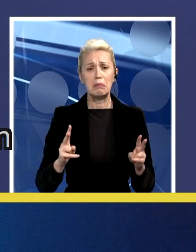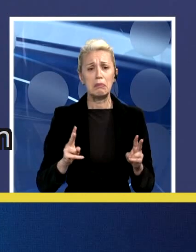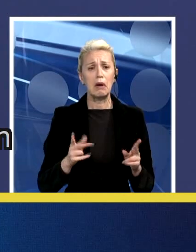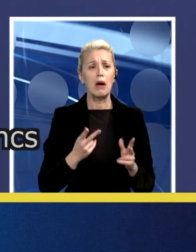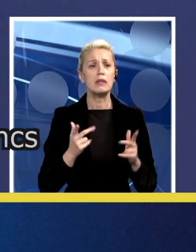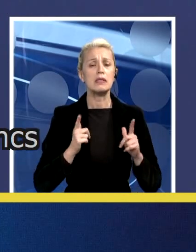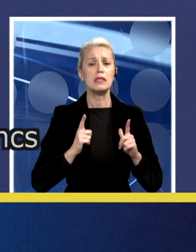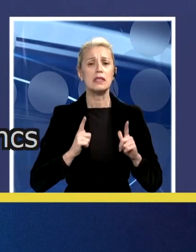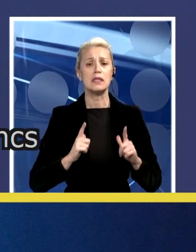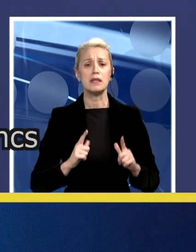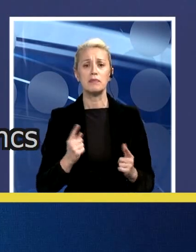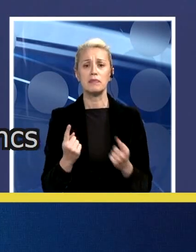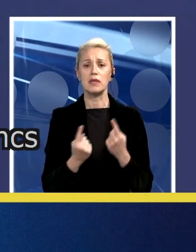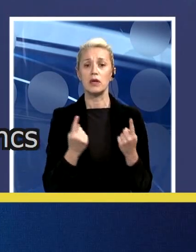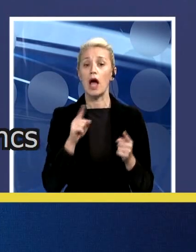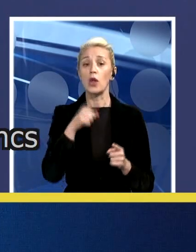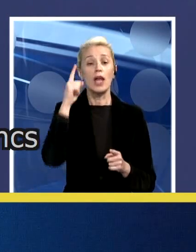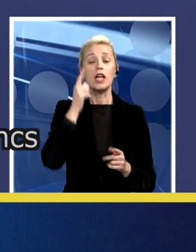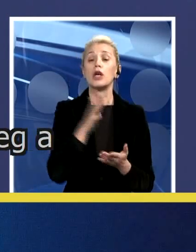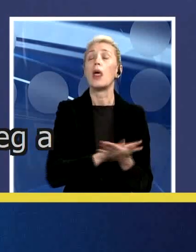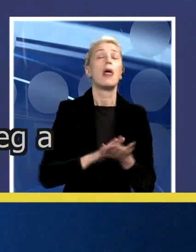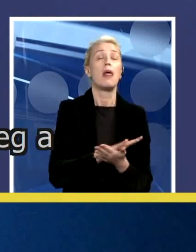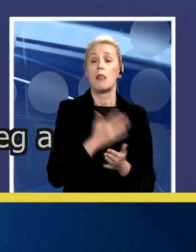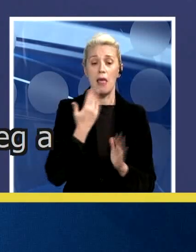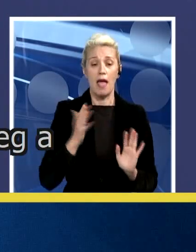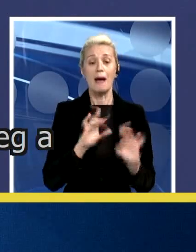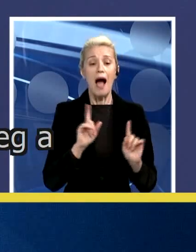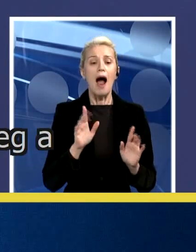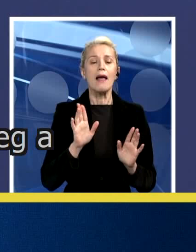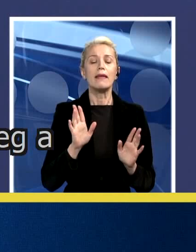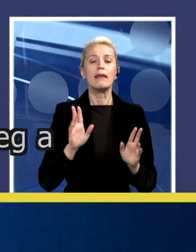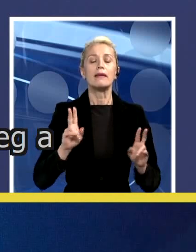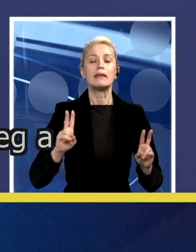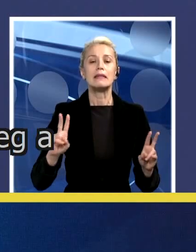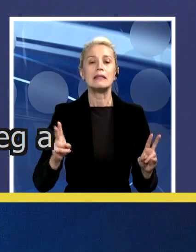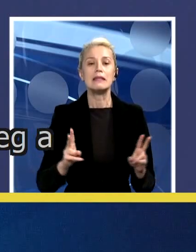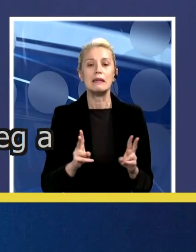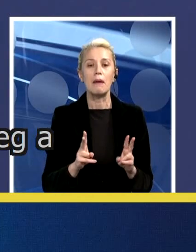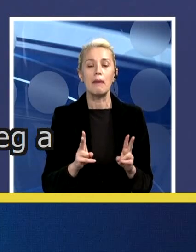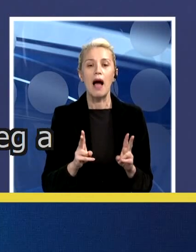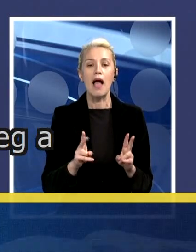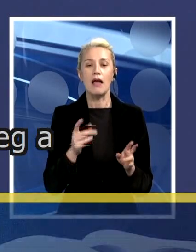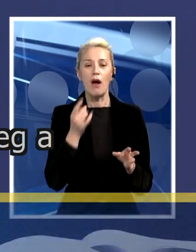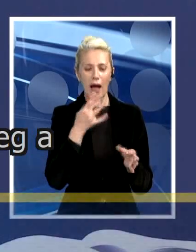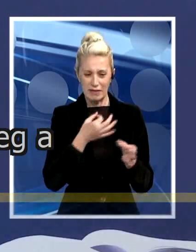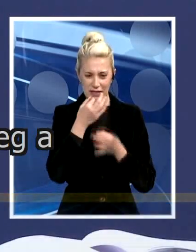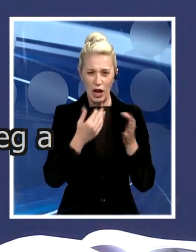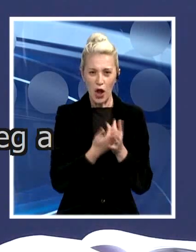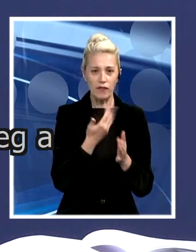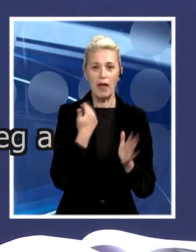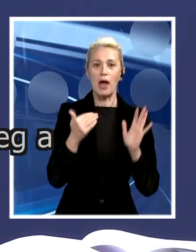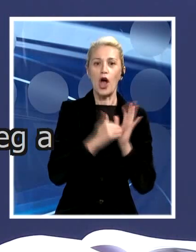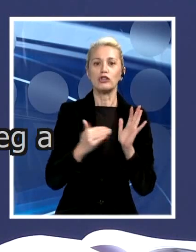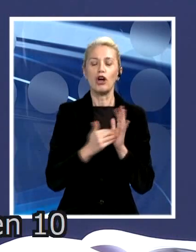smiruje situacija, što ne znači da virusa nema, ali je daleko manje prisustvo u testiranima. Znači,